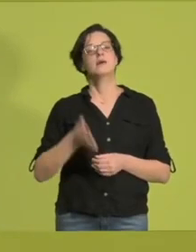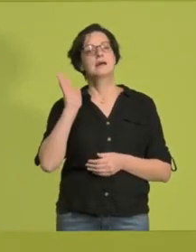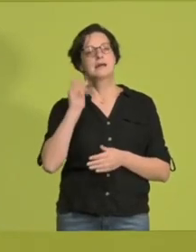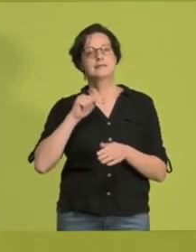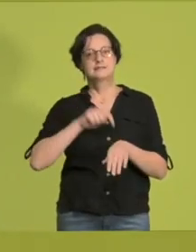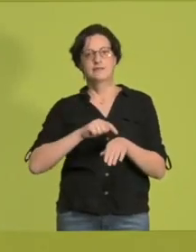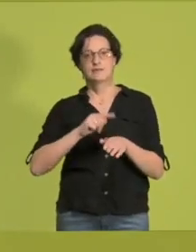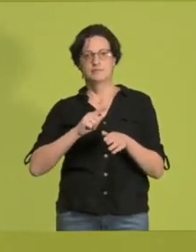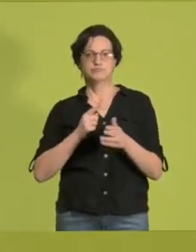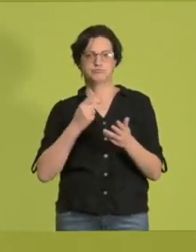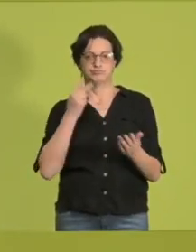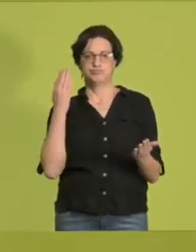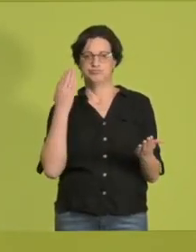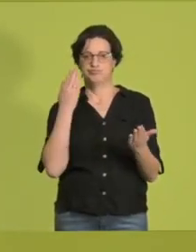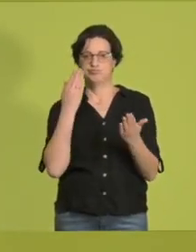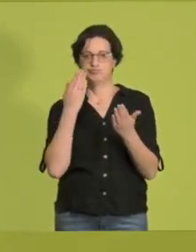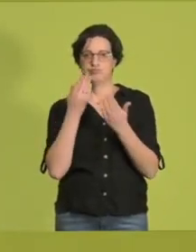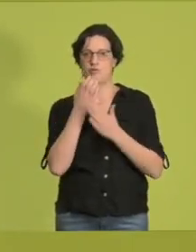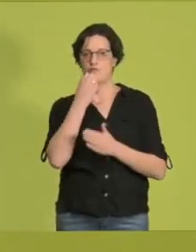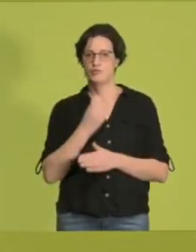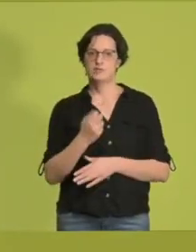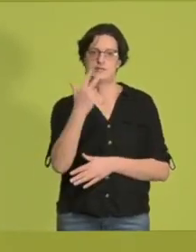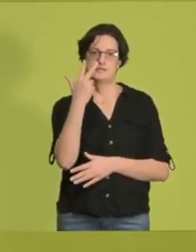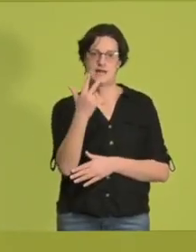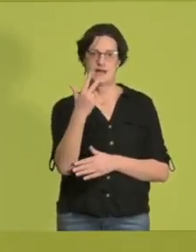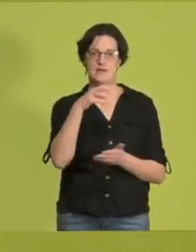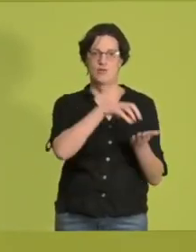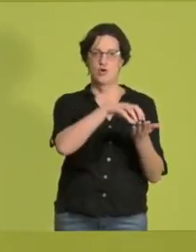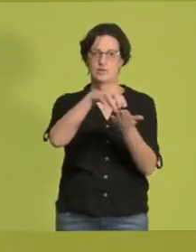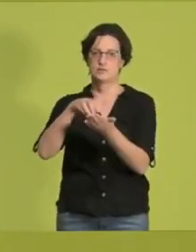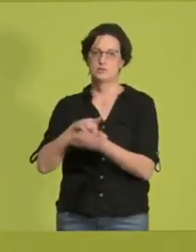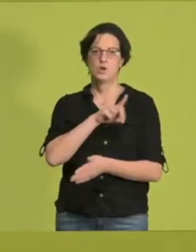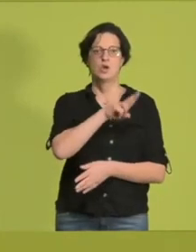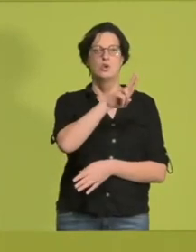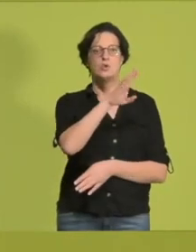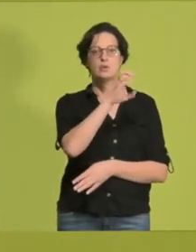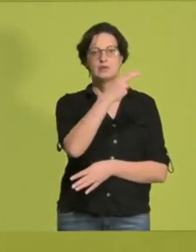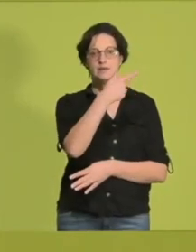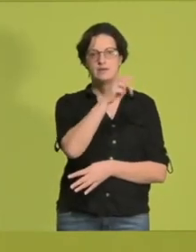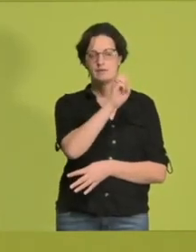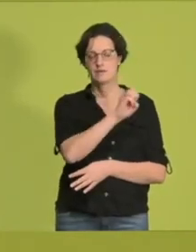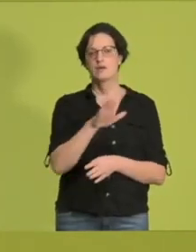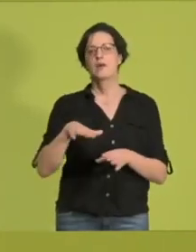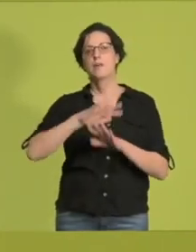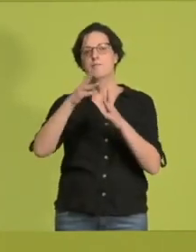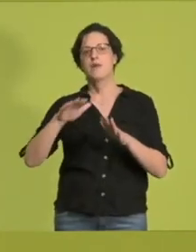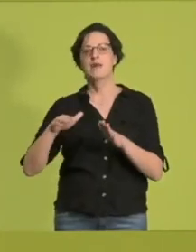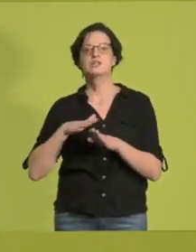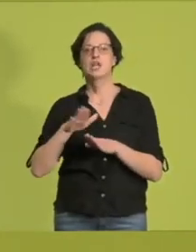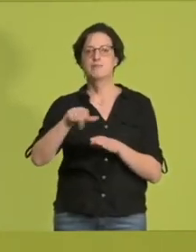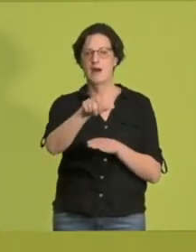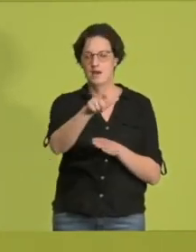orte hinzufügen möchte bergisch gladbach münster die namen